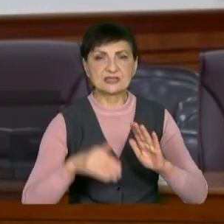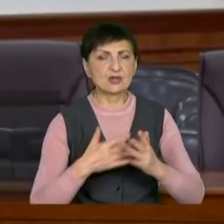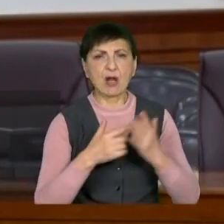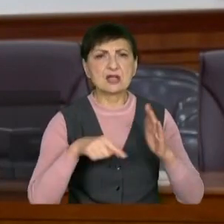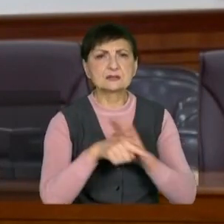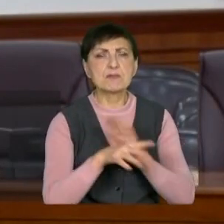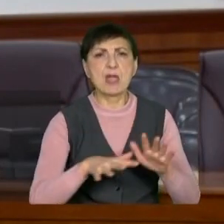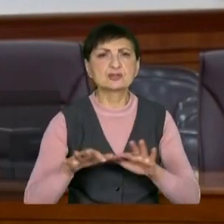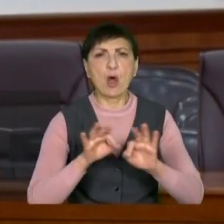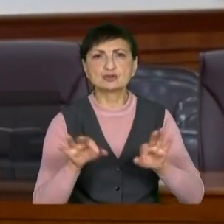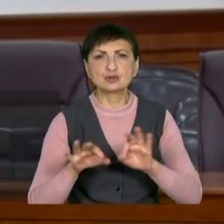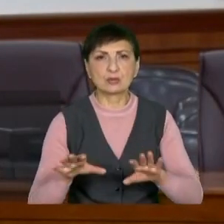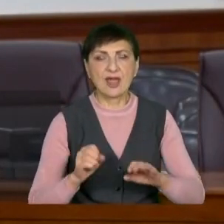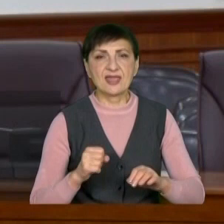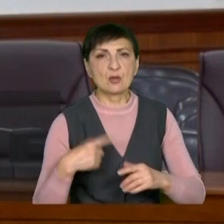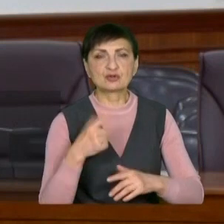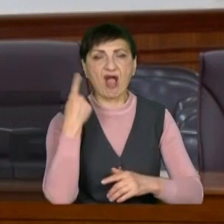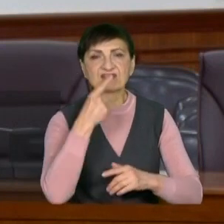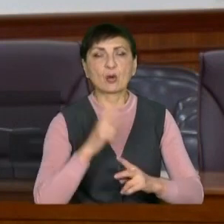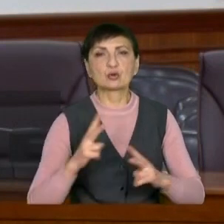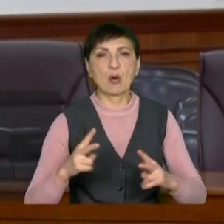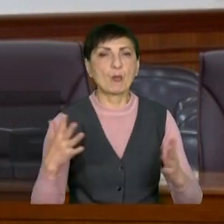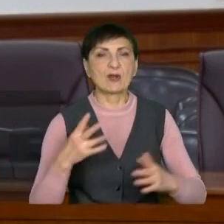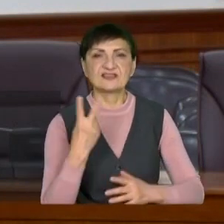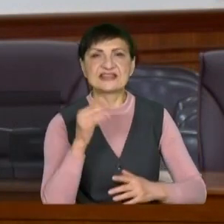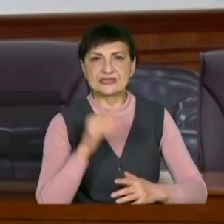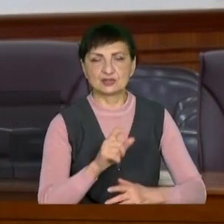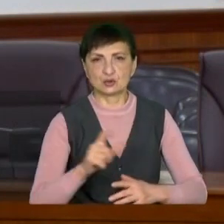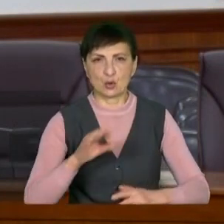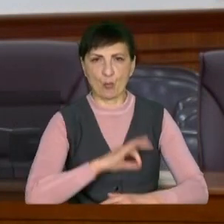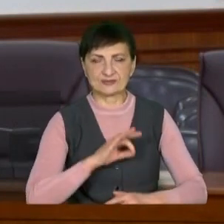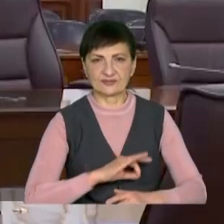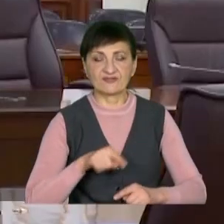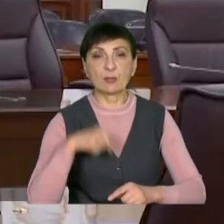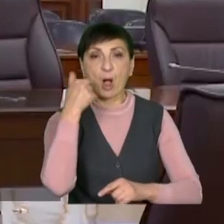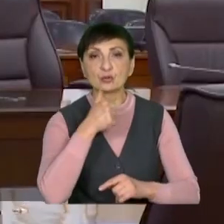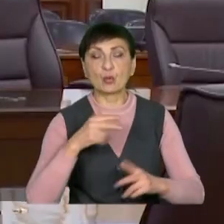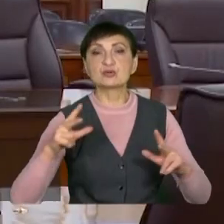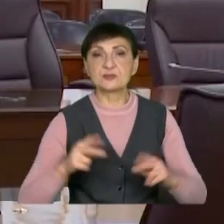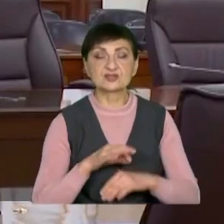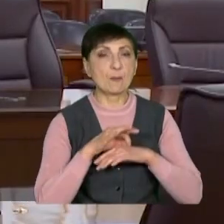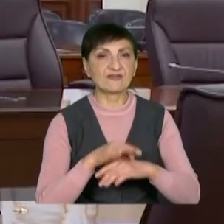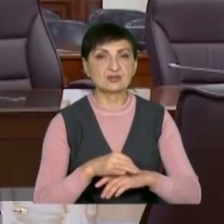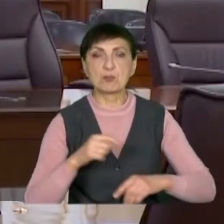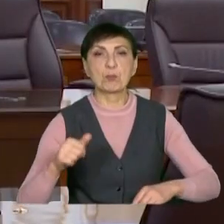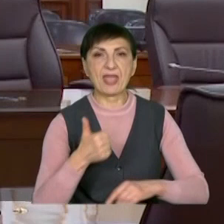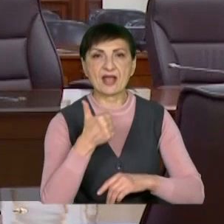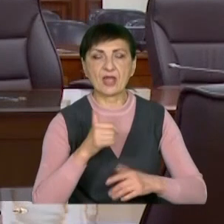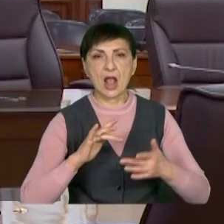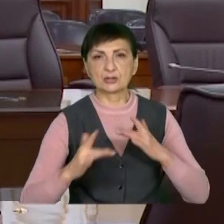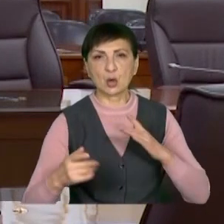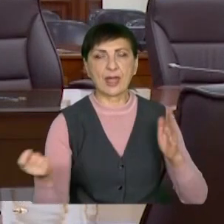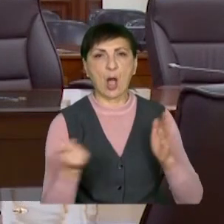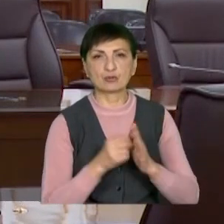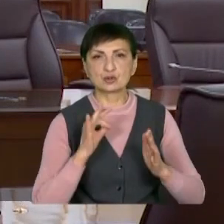геологических отчетов и прошли авторизацию порядка 2 тысяч пользователей. Также в этом году успешно проведен первый электронный